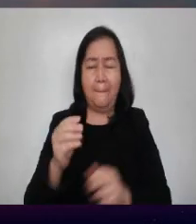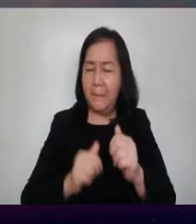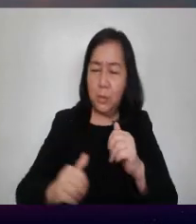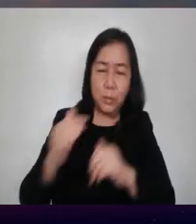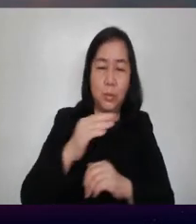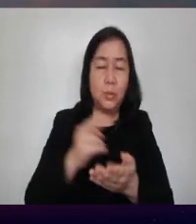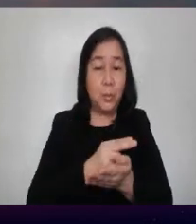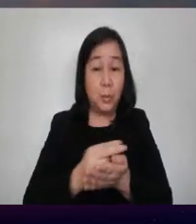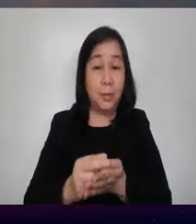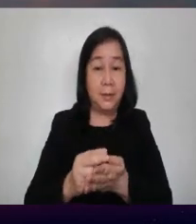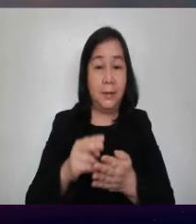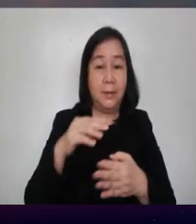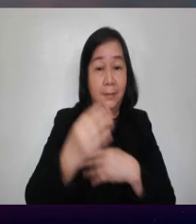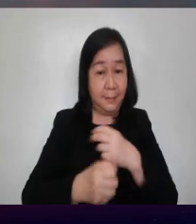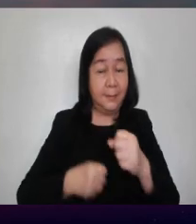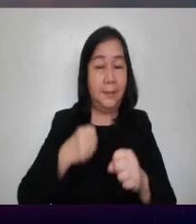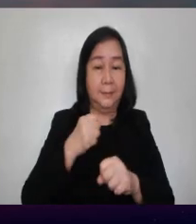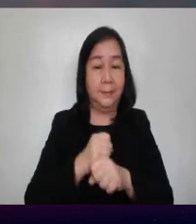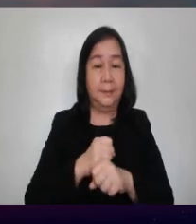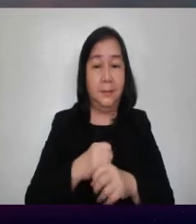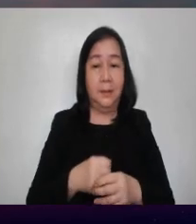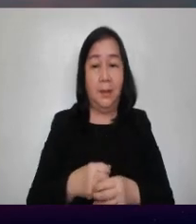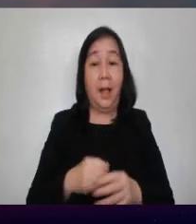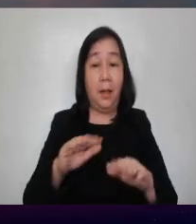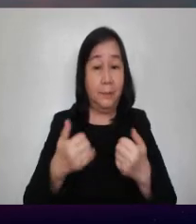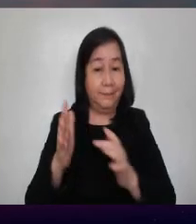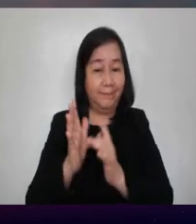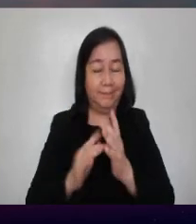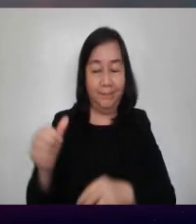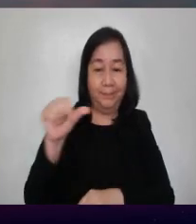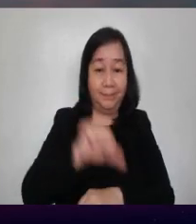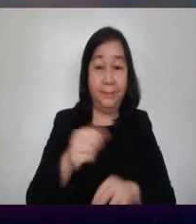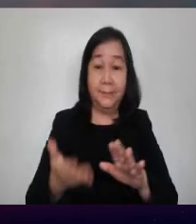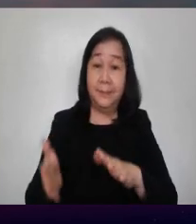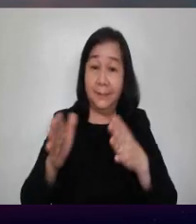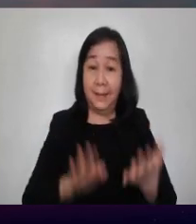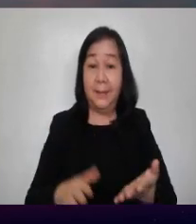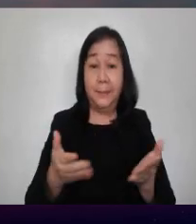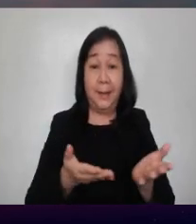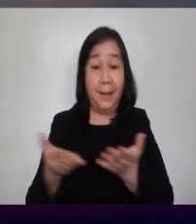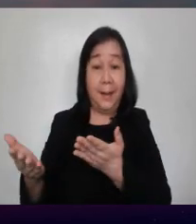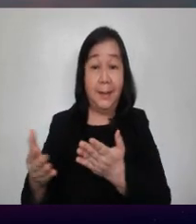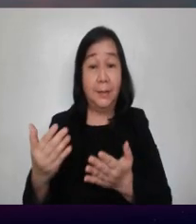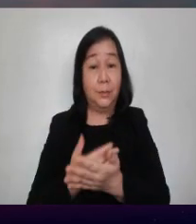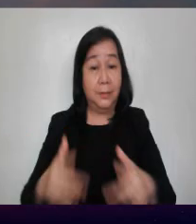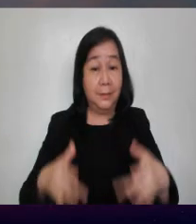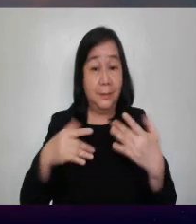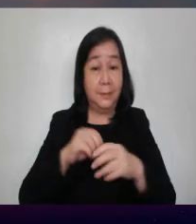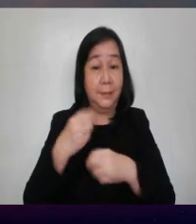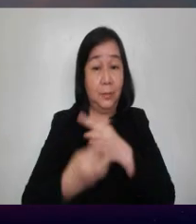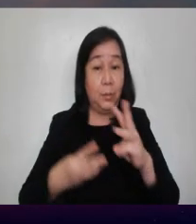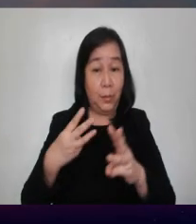na gabi ng taon, kung saan tinalo ni Kristo ang kamatayan at nagdala ng bagong buhay sa mundo.